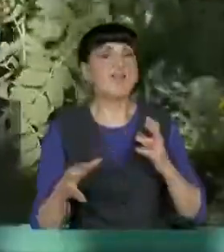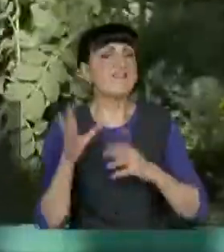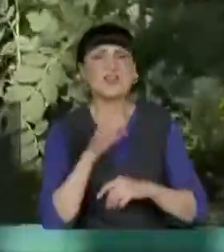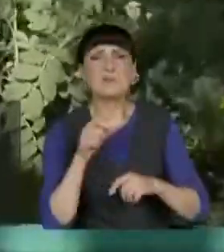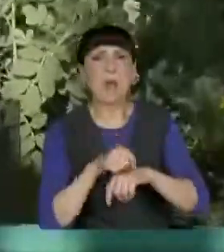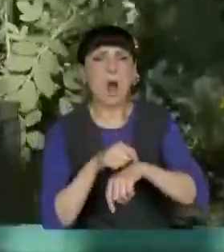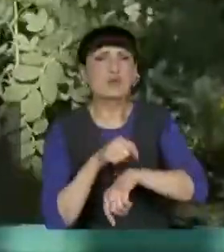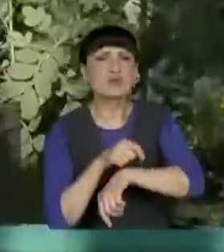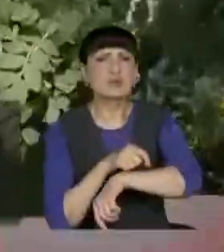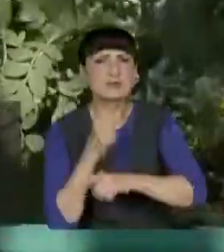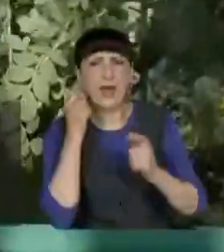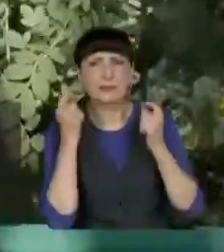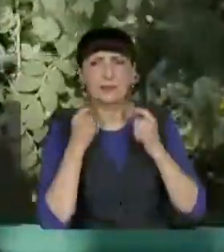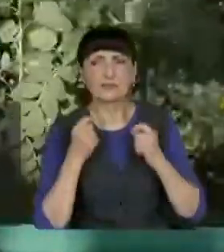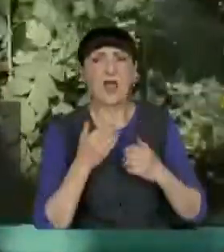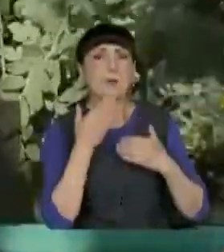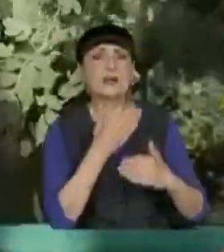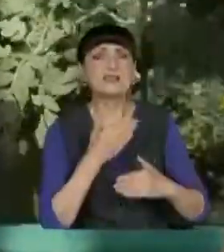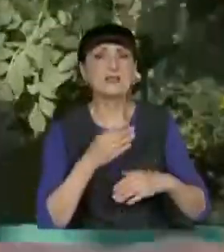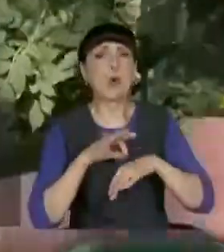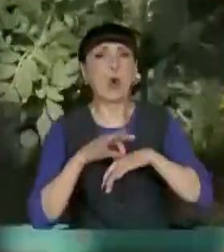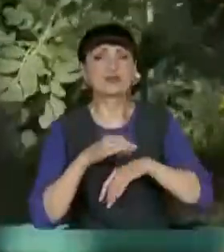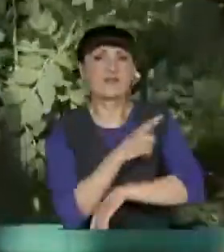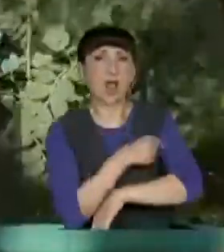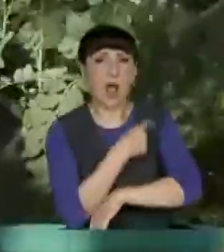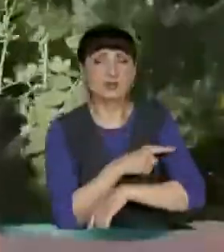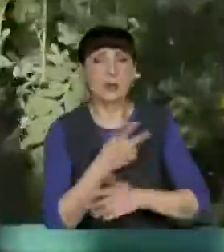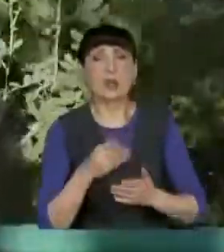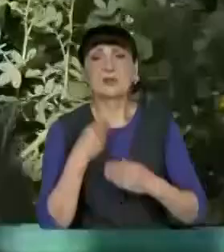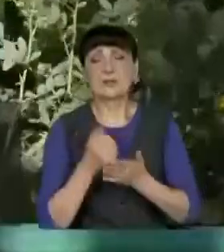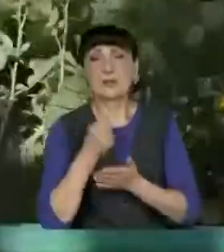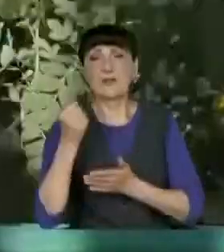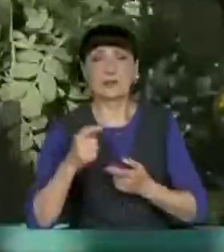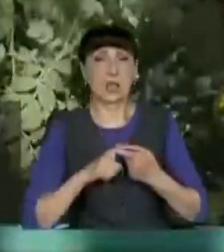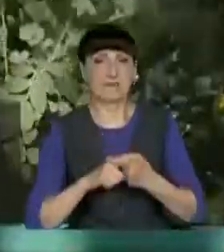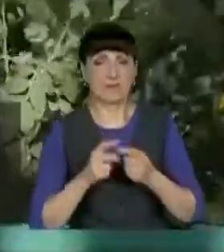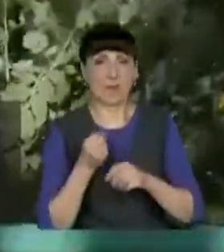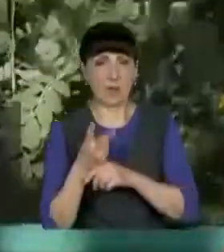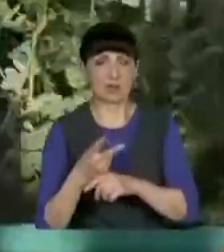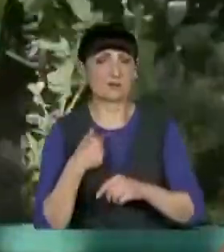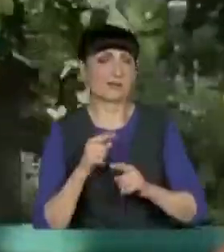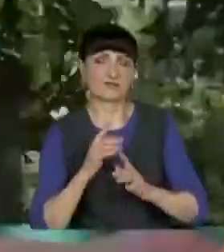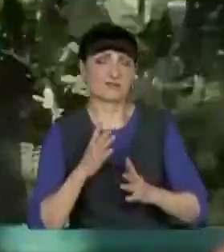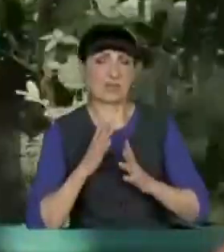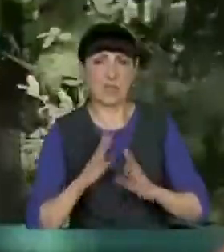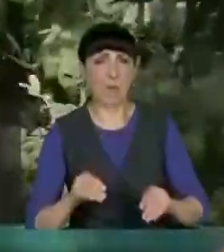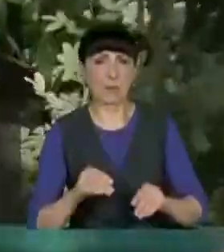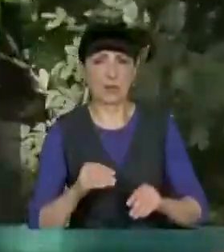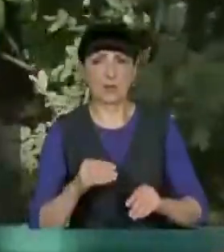покусанный. Обратились к дерматологу, давали направление в инфекционное ложить. Мы не положили в инфекционное, это